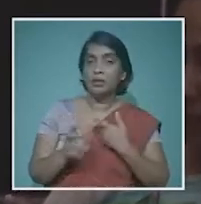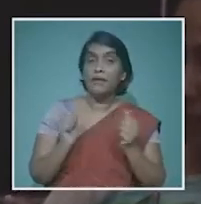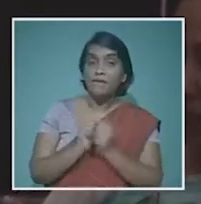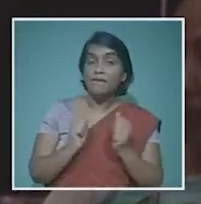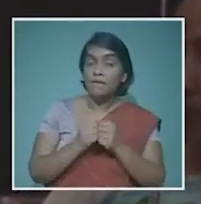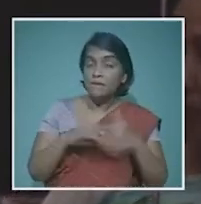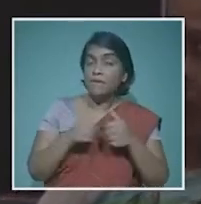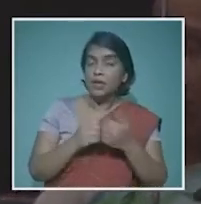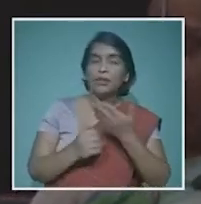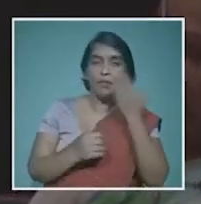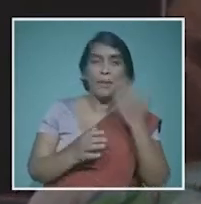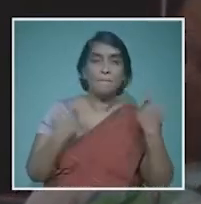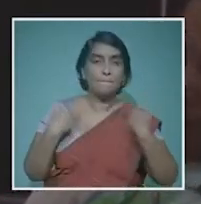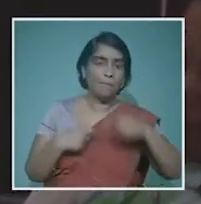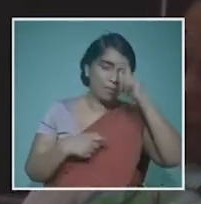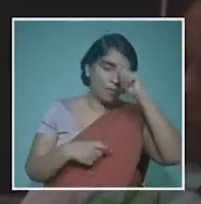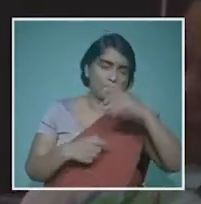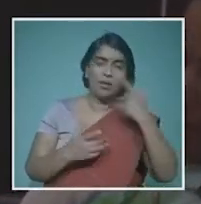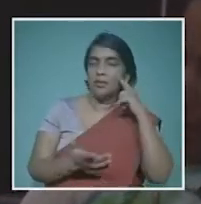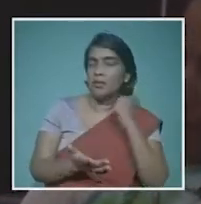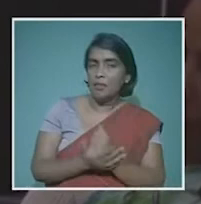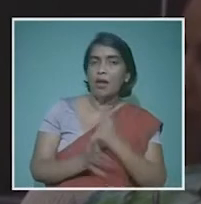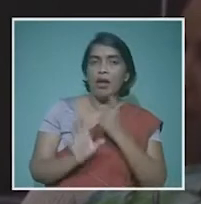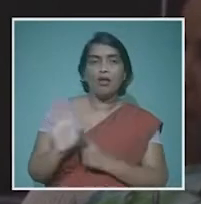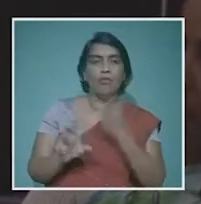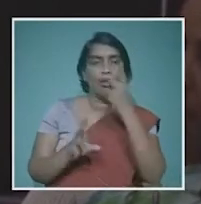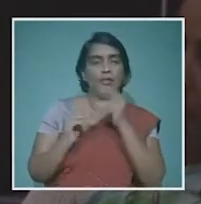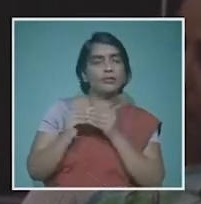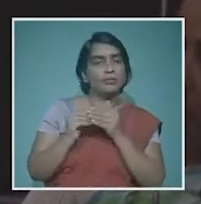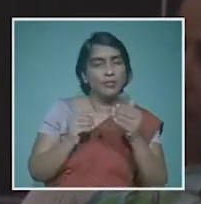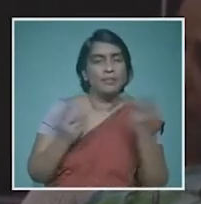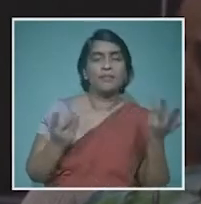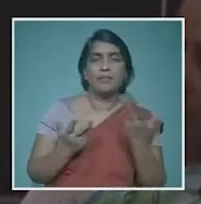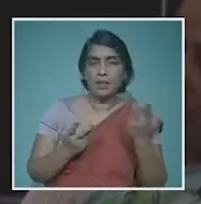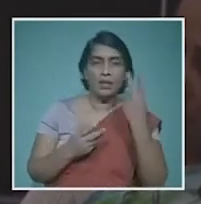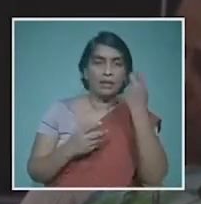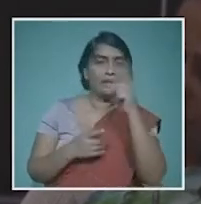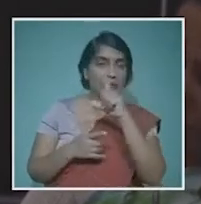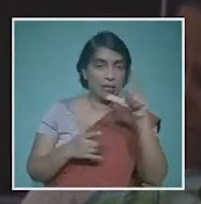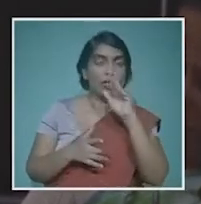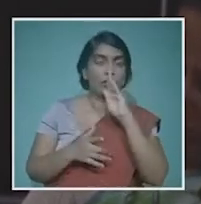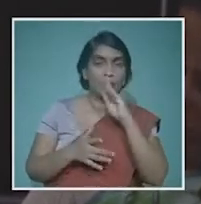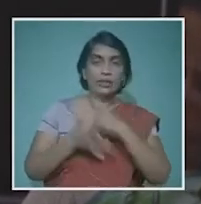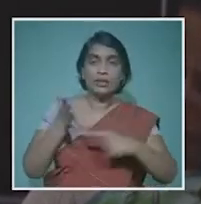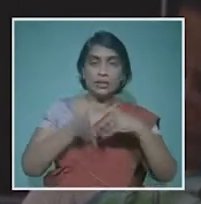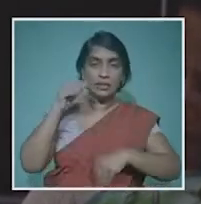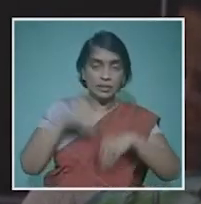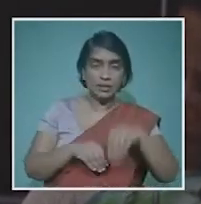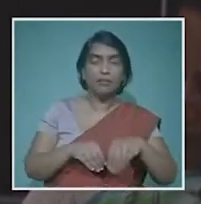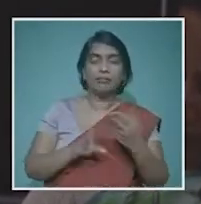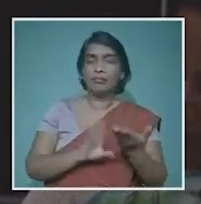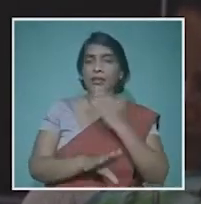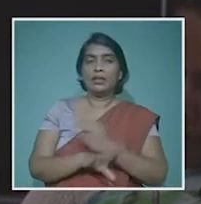දේවල් කරා මහින්ද මහත්තයා බොහොම අමාරුවෙන් අවුරුදු 12 ඇදගෙන ගියා බැරි වුණා 2017 තියන ඡන්දේ එතුමාට තියන්න සිද්ධ